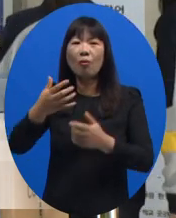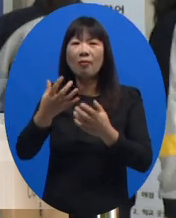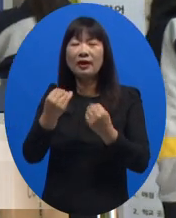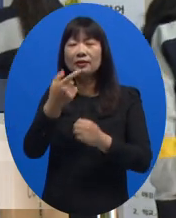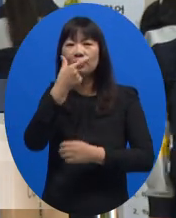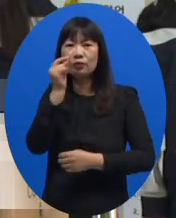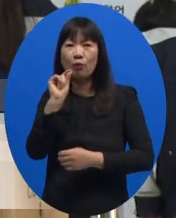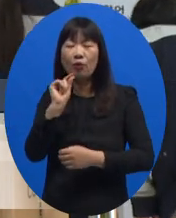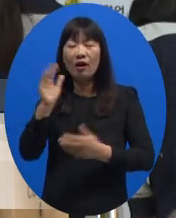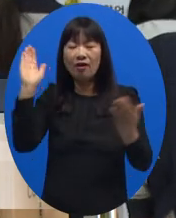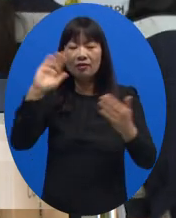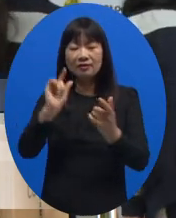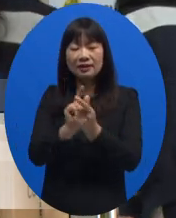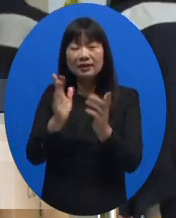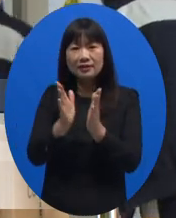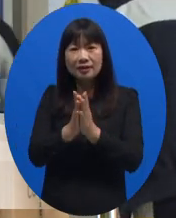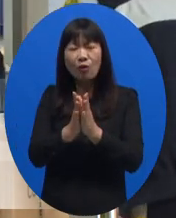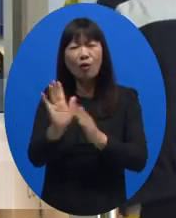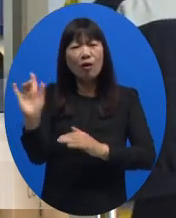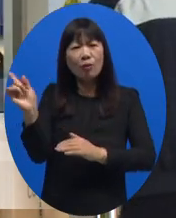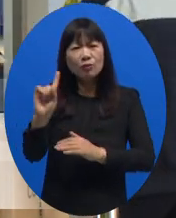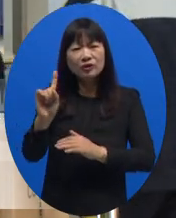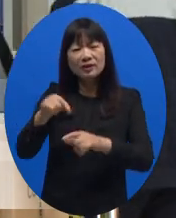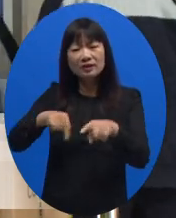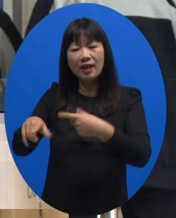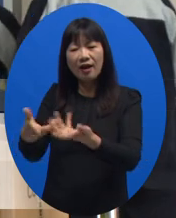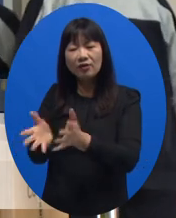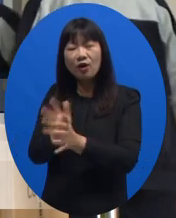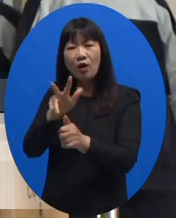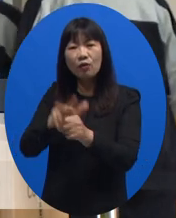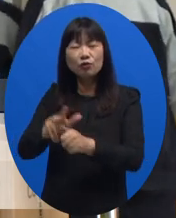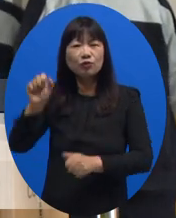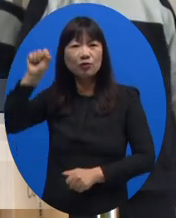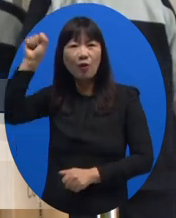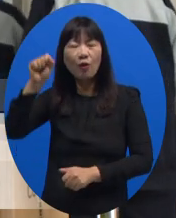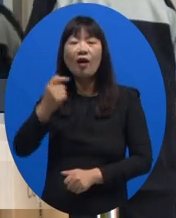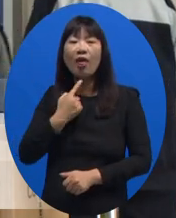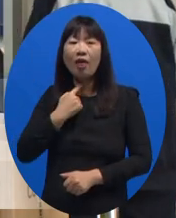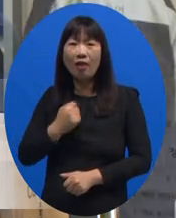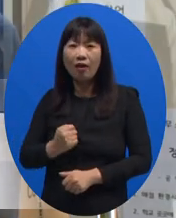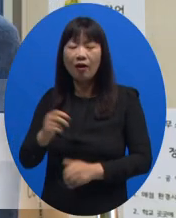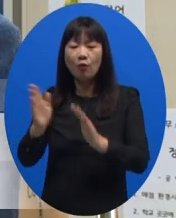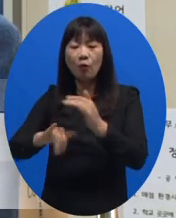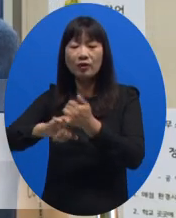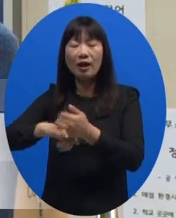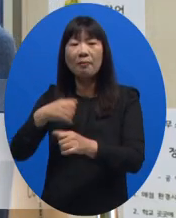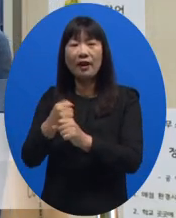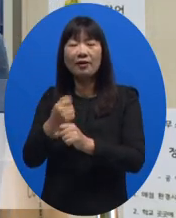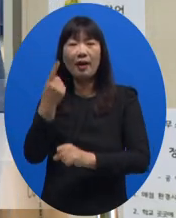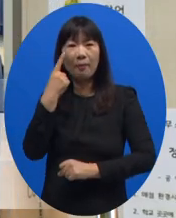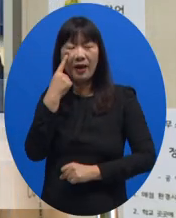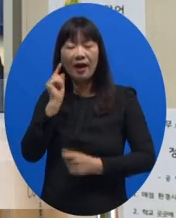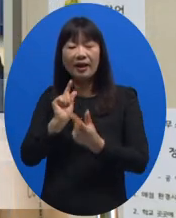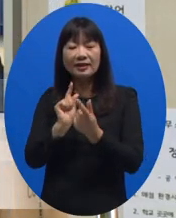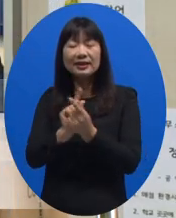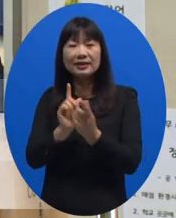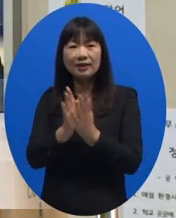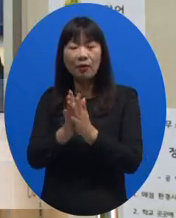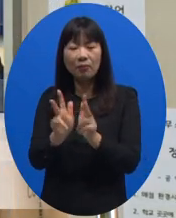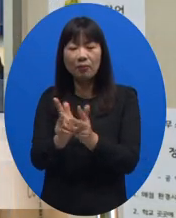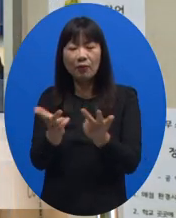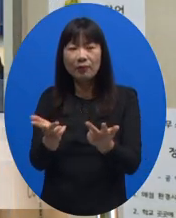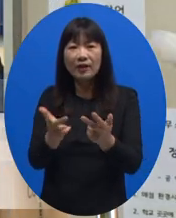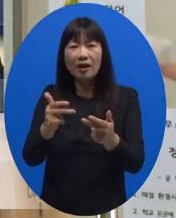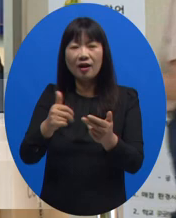있습니다. 학생들이 직접 무슨 당의 어떤 후보가 되어보고 또 공약을 만들어보면서 실제 본인들이